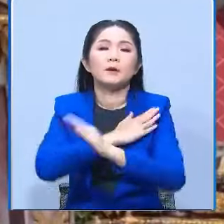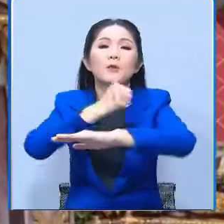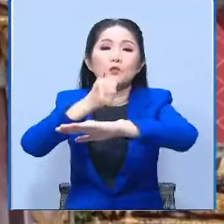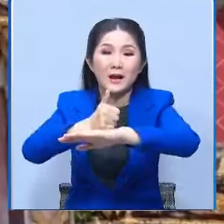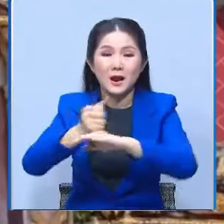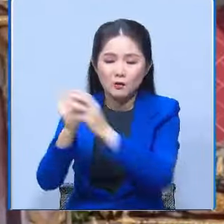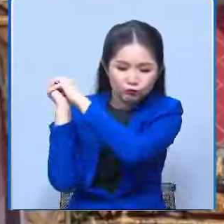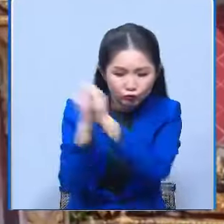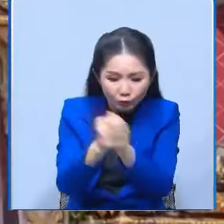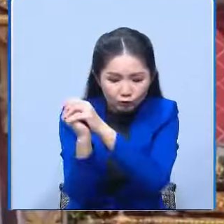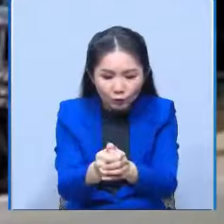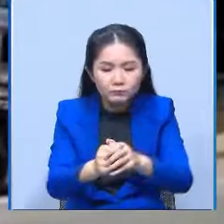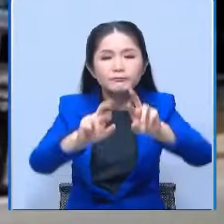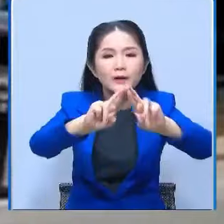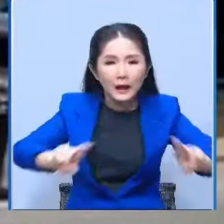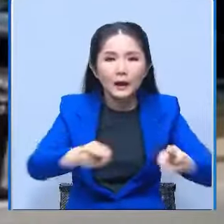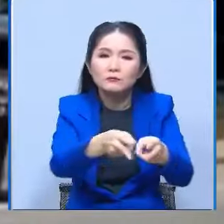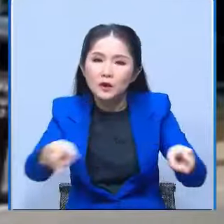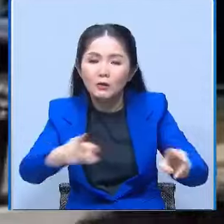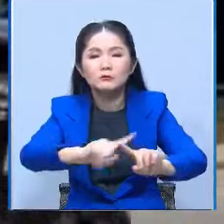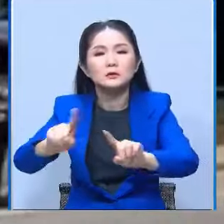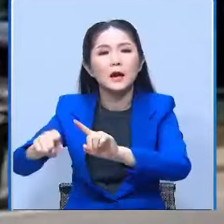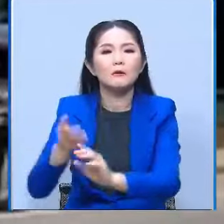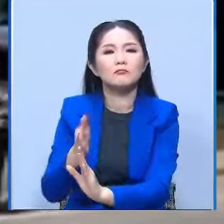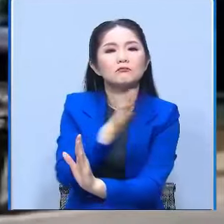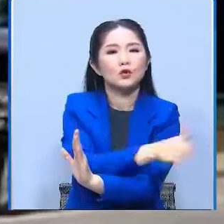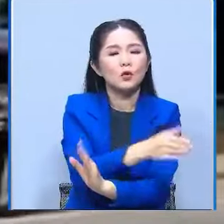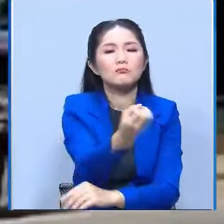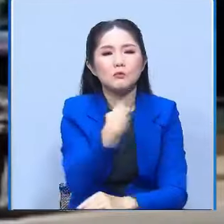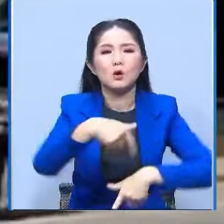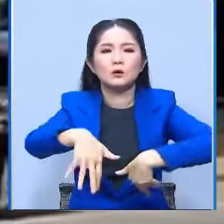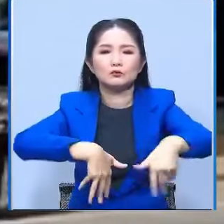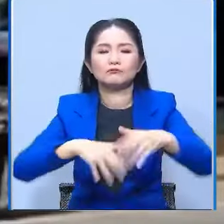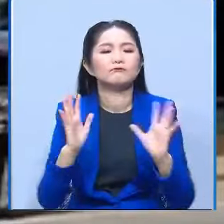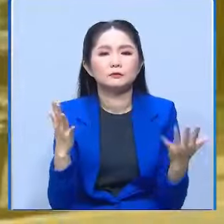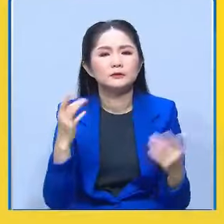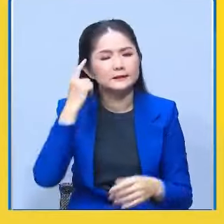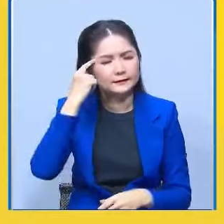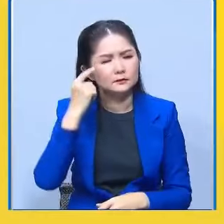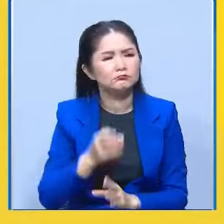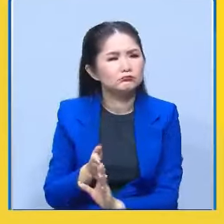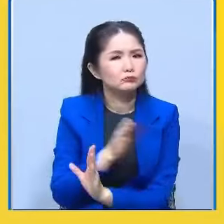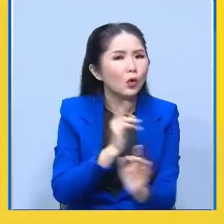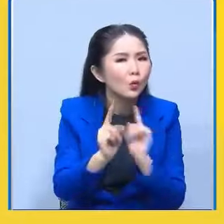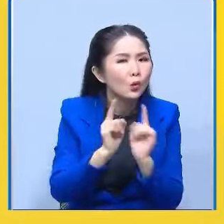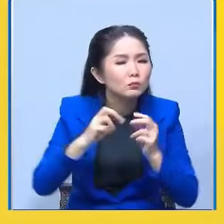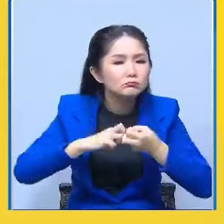ค้าห้องเช่าไม่บอกกล่าวกันก่อนไงคะคือเรื่องพวกนี้ถ้าเกิดมีการคุยกันก่อนไม่แน่ก็อาจจะไม่เกิดบาน